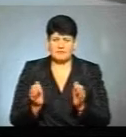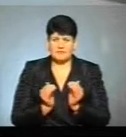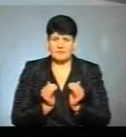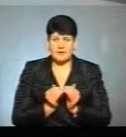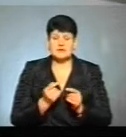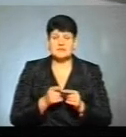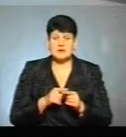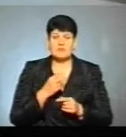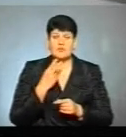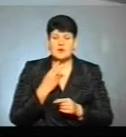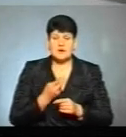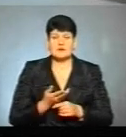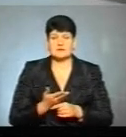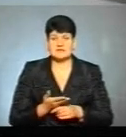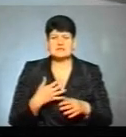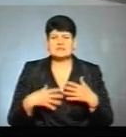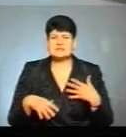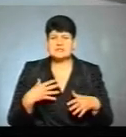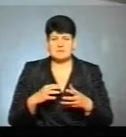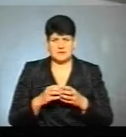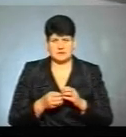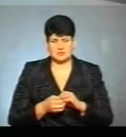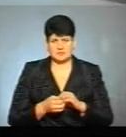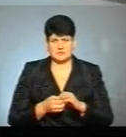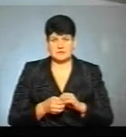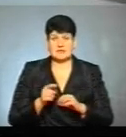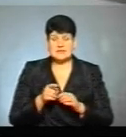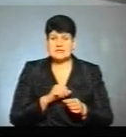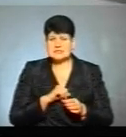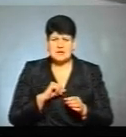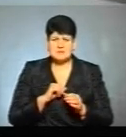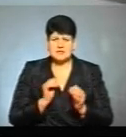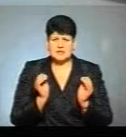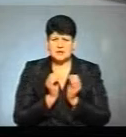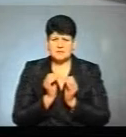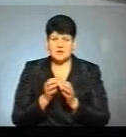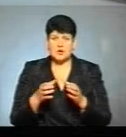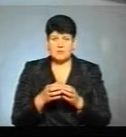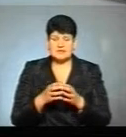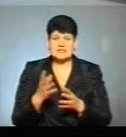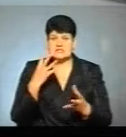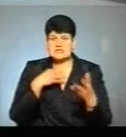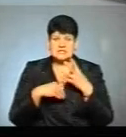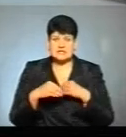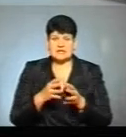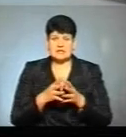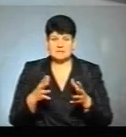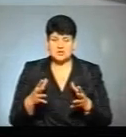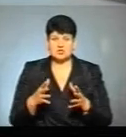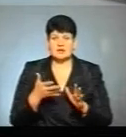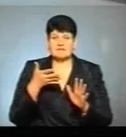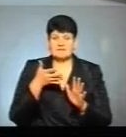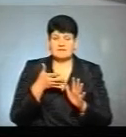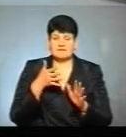діяльності показують найслабші результати. І саме дрібні громади з'їдають найбільше видатки на утримання